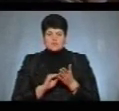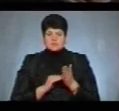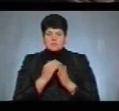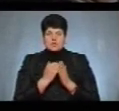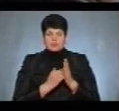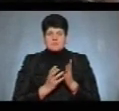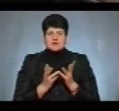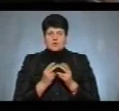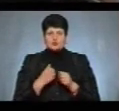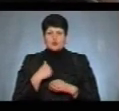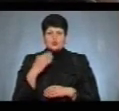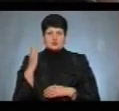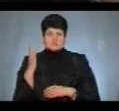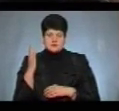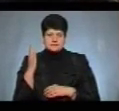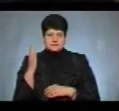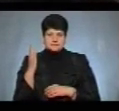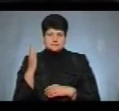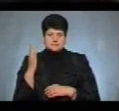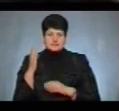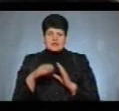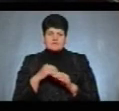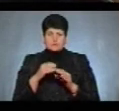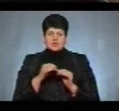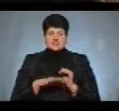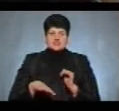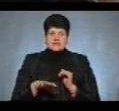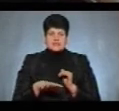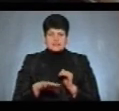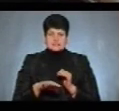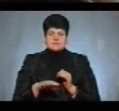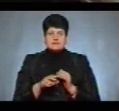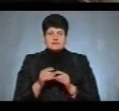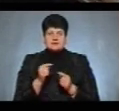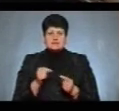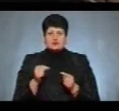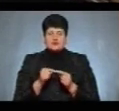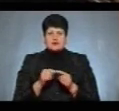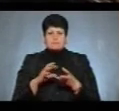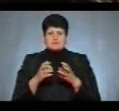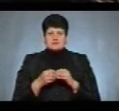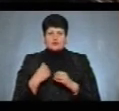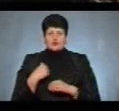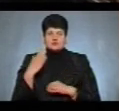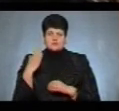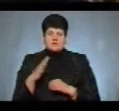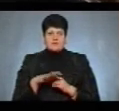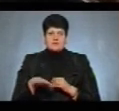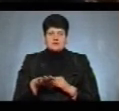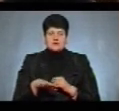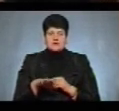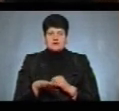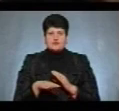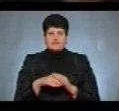про підрахунок голосів на виборчій дільниці при встановленні підсумків голосування в межах територіального